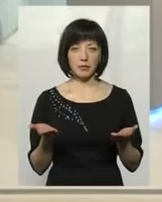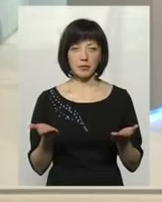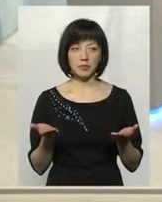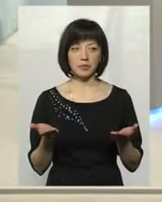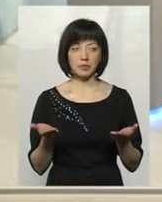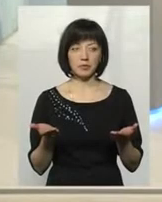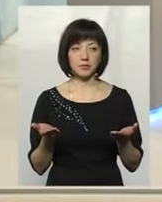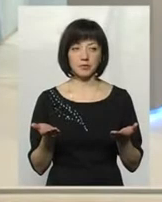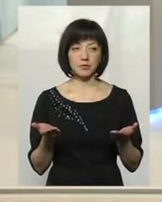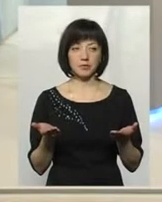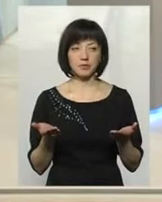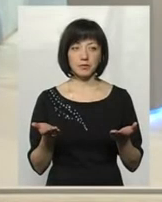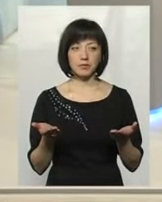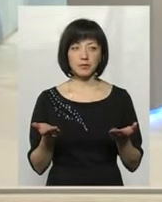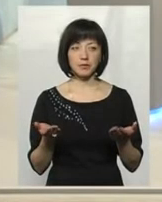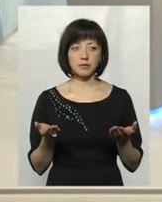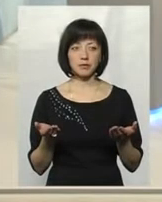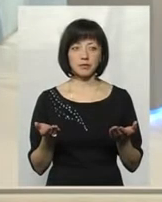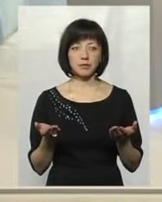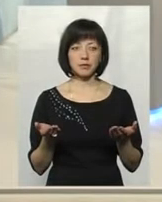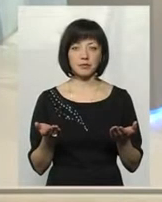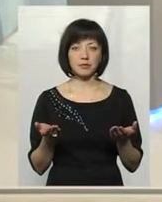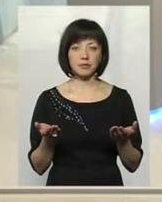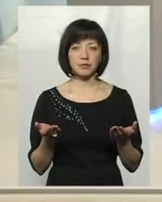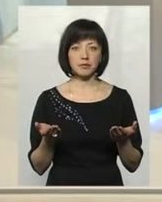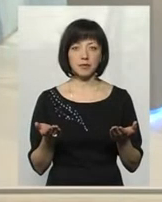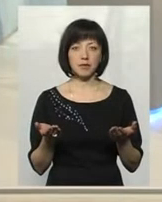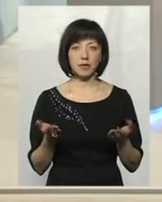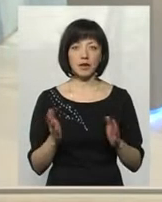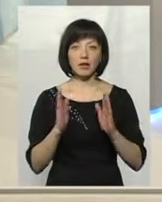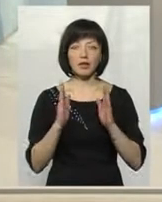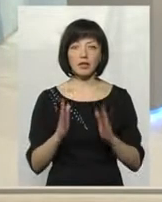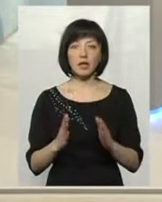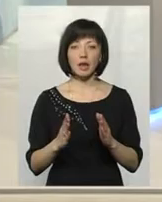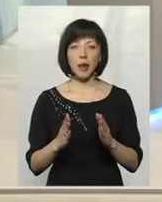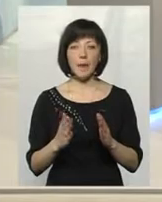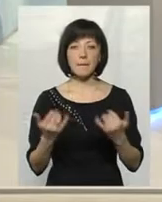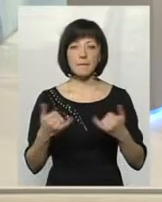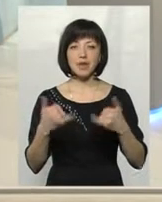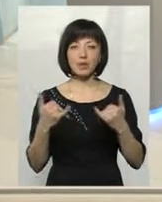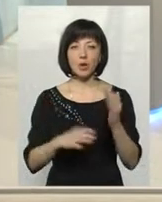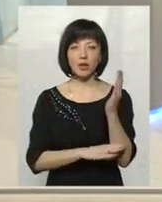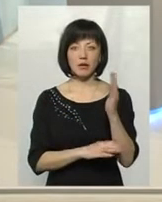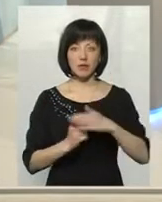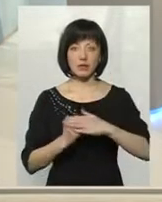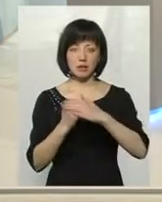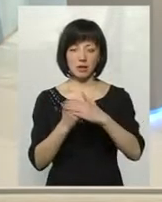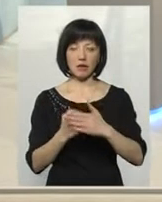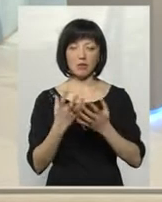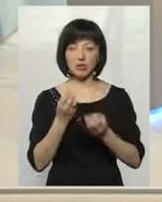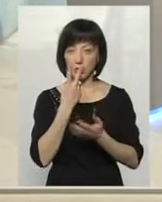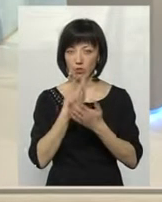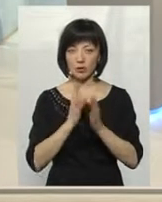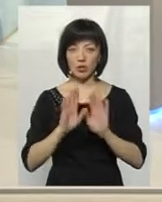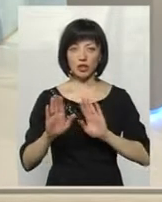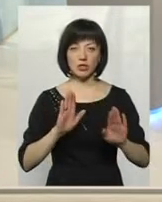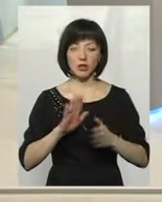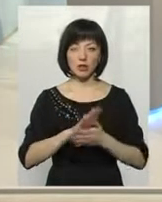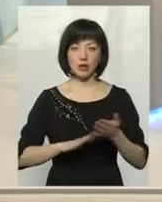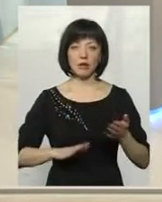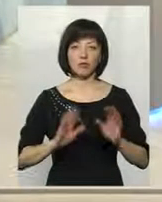зяють за отим парканом лише бетонними кістяками. Прошу режисера показати ще один сюжет і